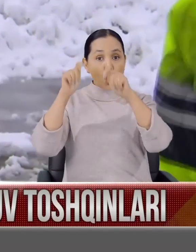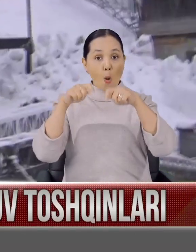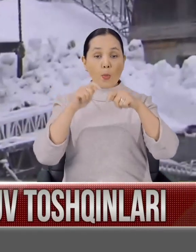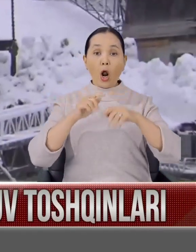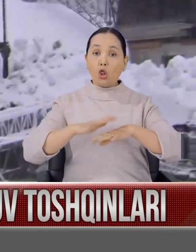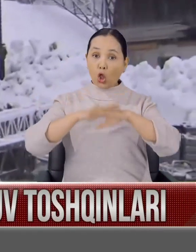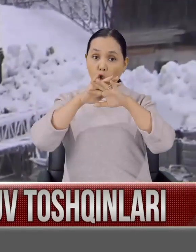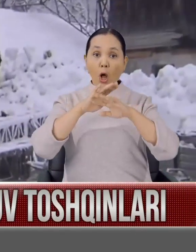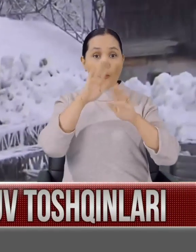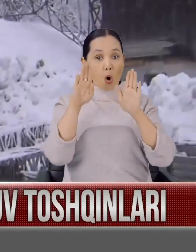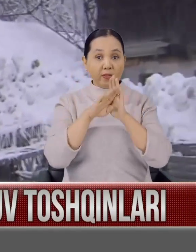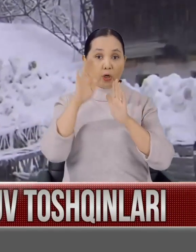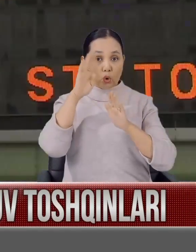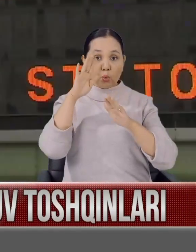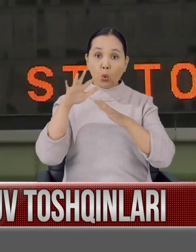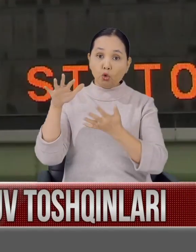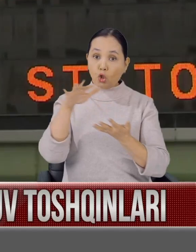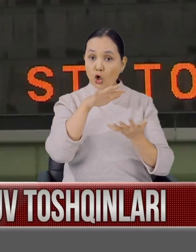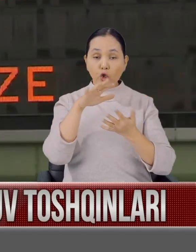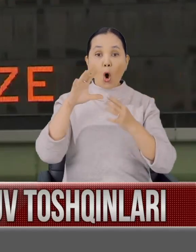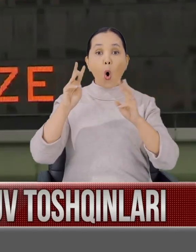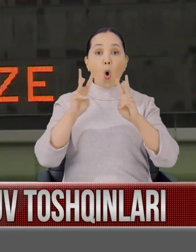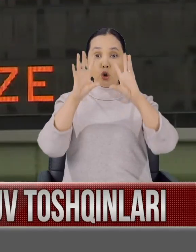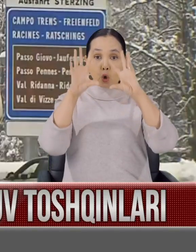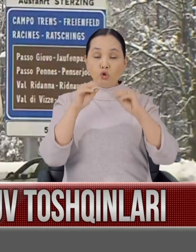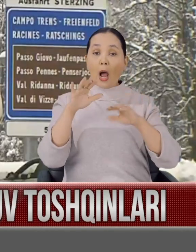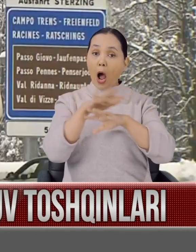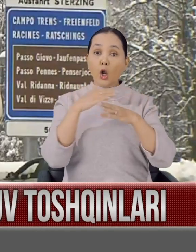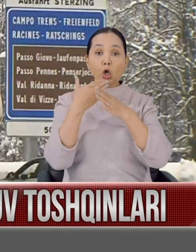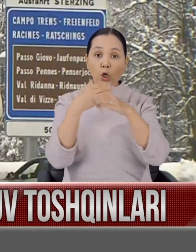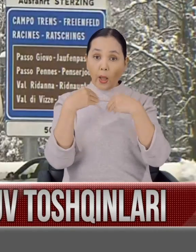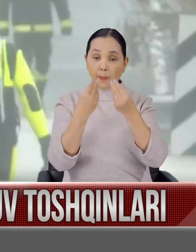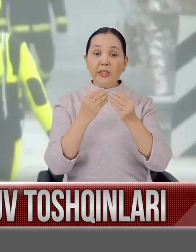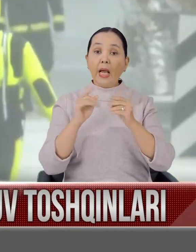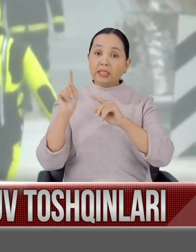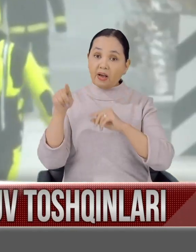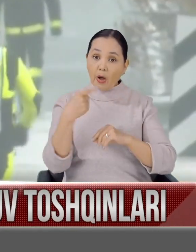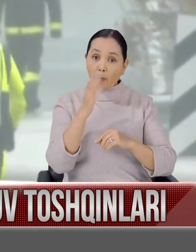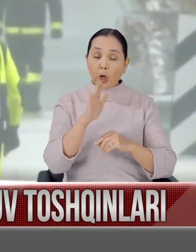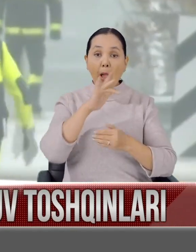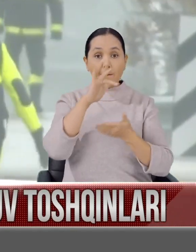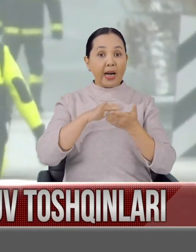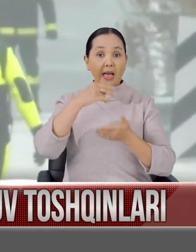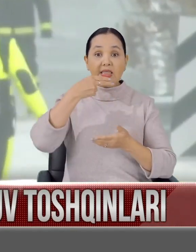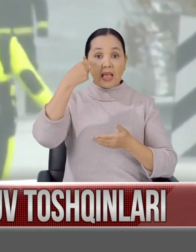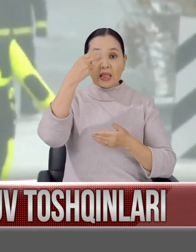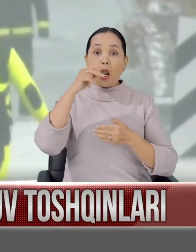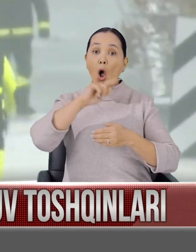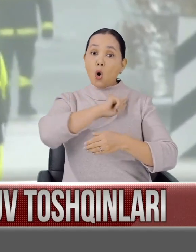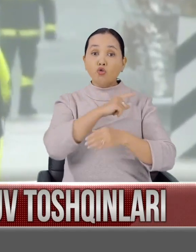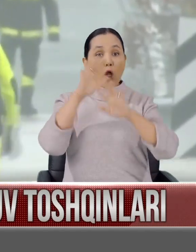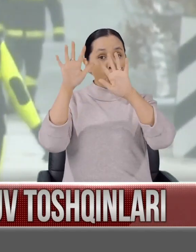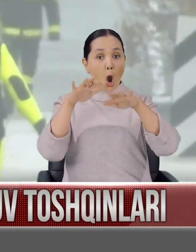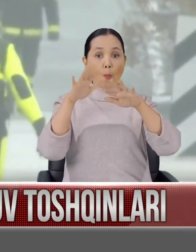tufayli uylarning podvallarini suv bosdi. O't o'chiruvchilar aholiga yordam berish uchun safarbar qilingan. Markaziy Italiyada esa kuchli yomg'ir